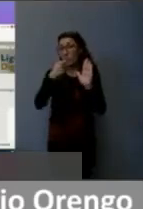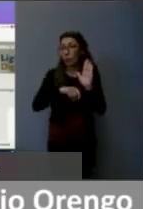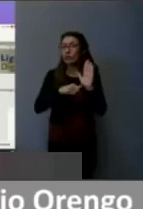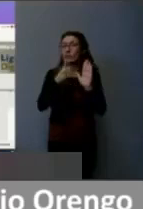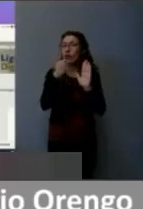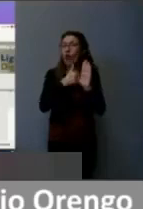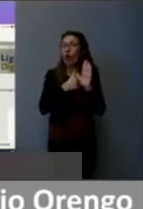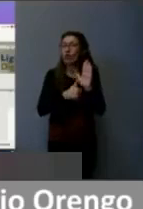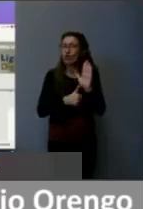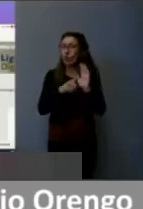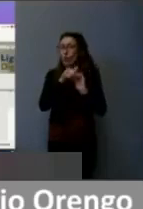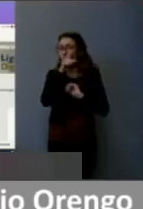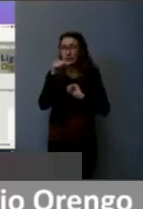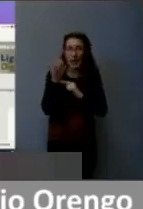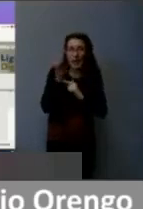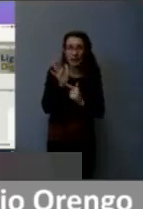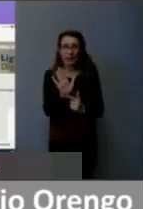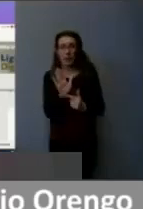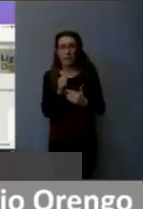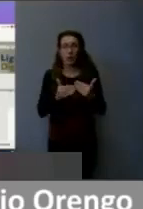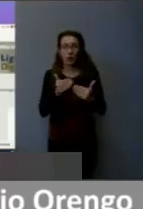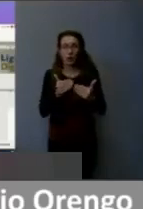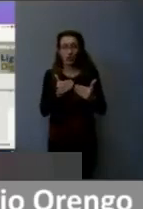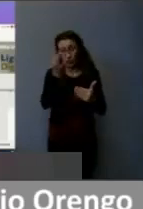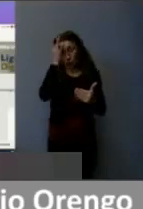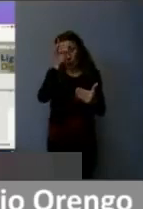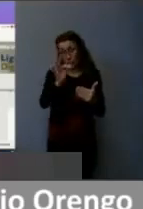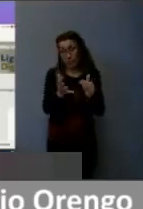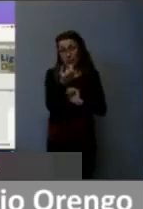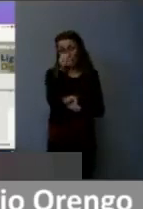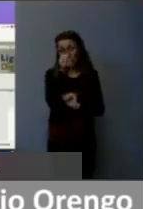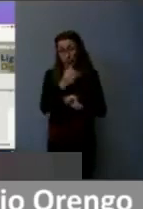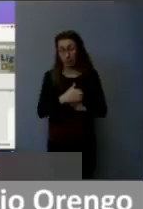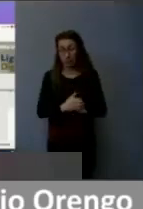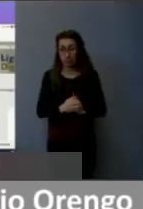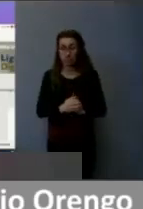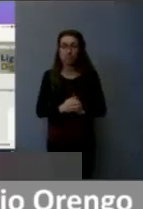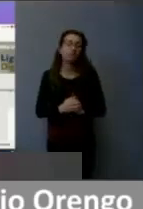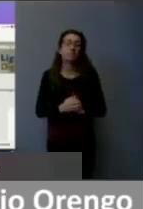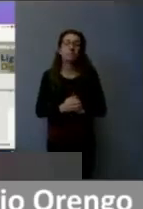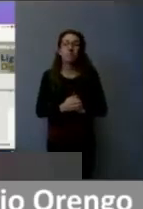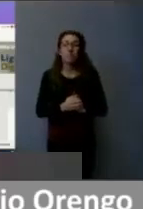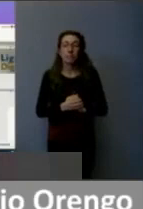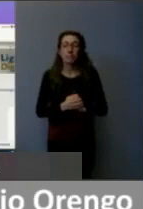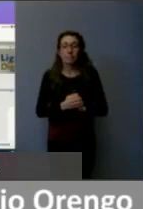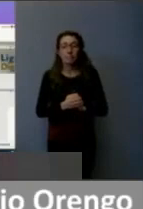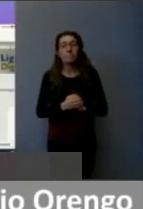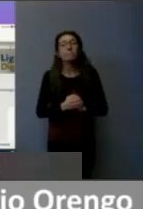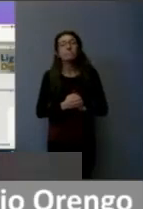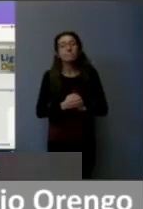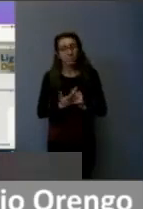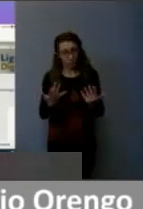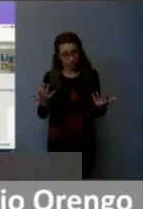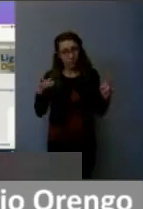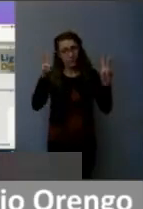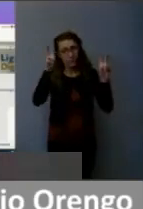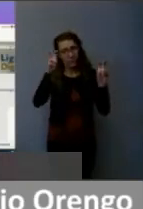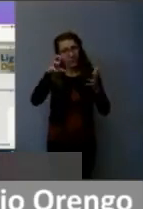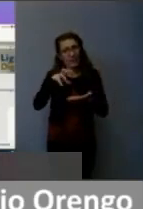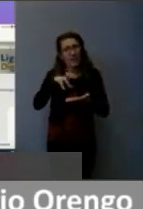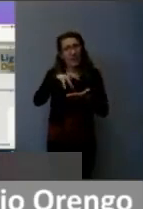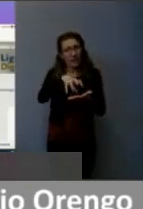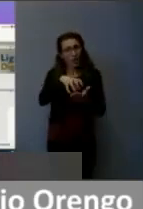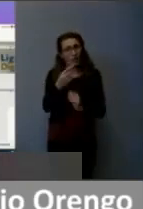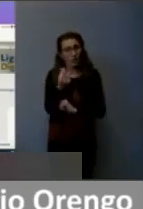realizzare questi obiettivi. Sul Recovery Fund, ovviamente,